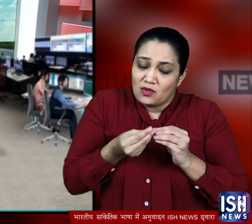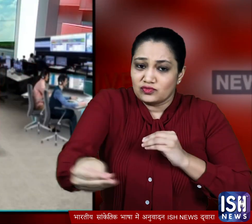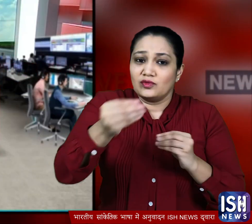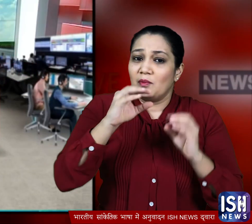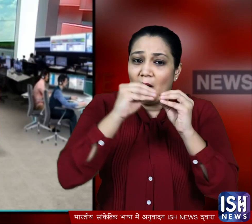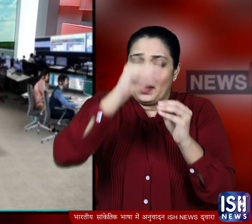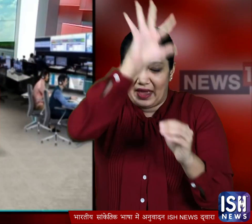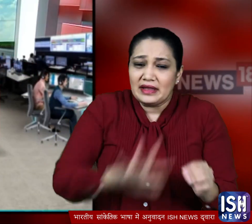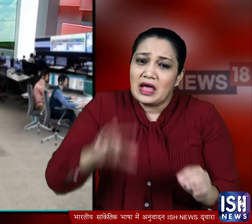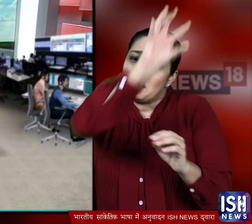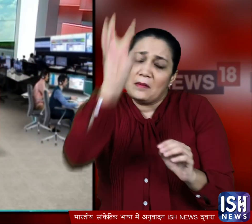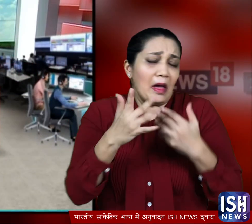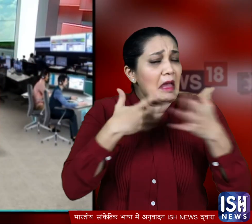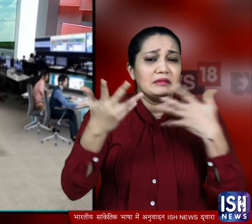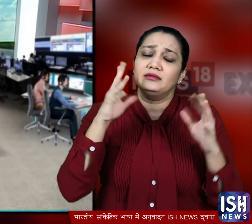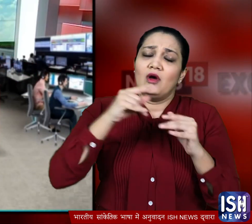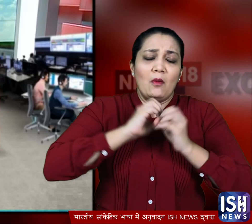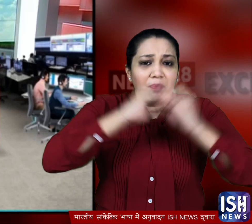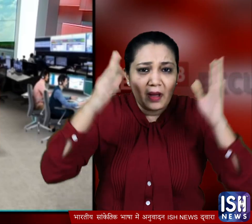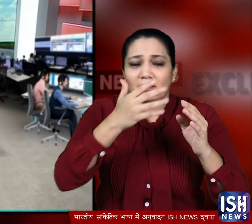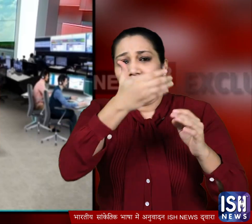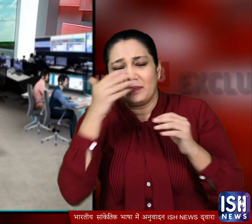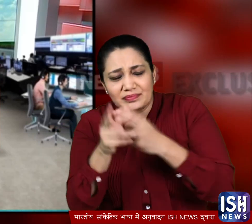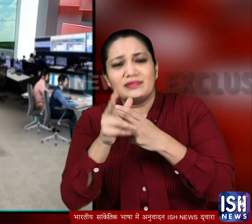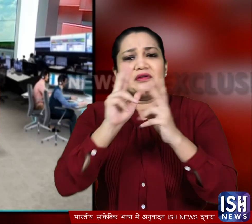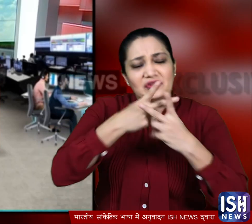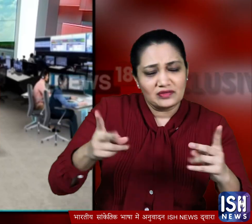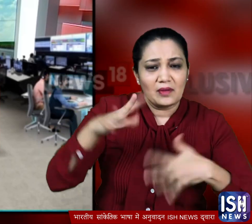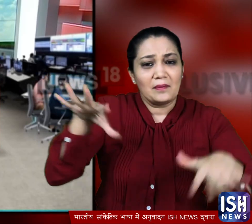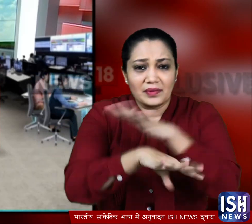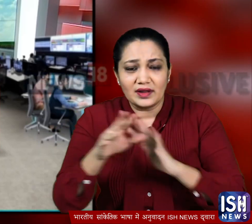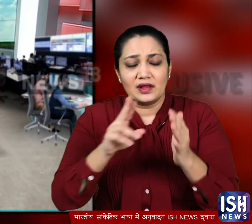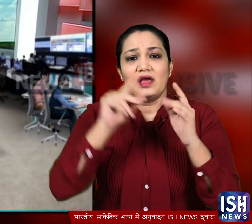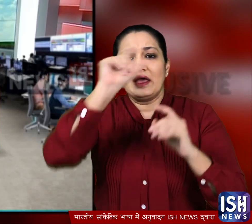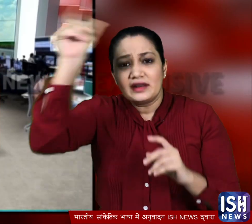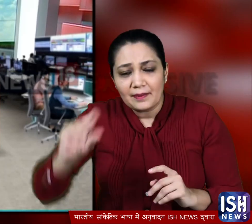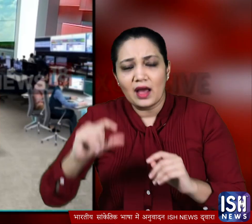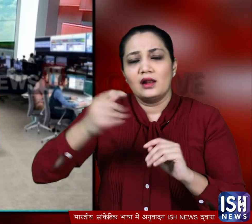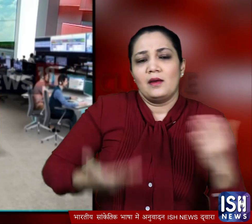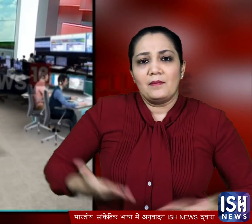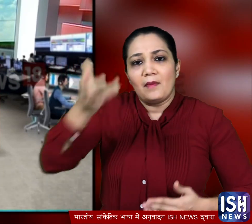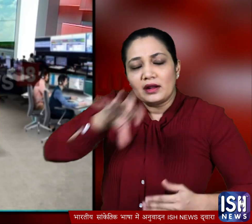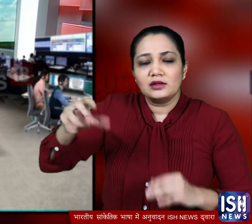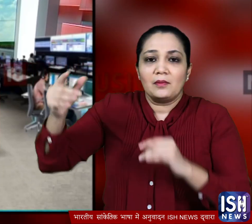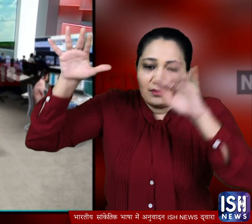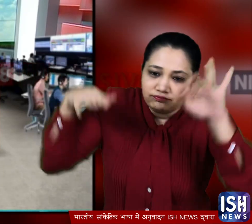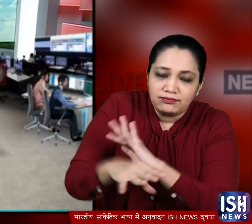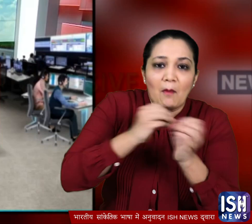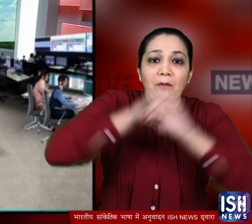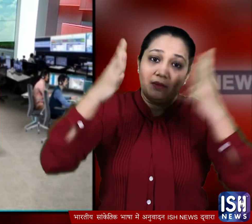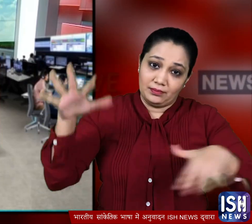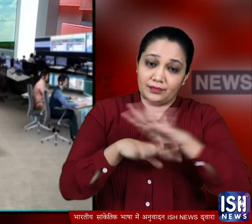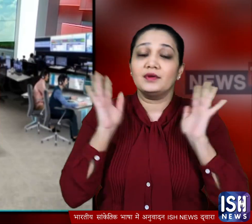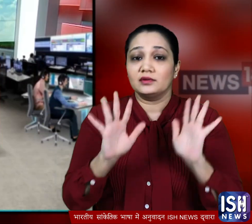मुंबई जैसा हमला करने की धमकी दी और उसने यह भी बताया कि इस साजिश को अंजाम देने के लिए नेपाल और बांग्लादेश के रास्ते विस्फोटक लाने की